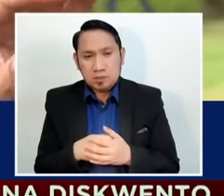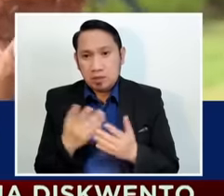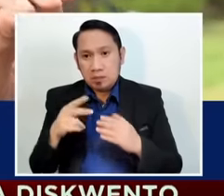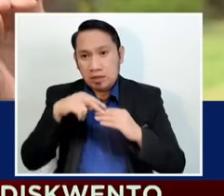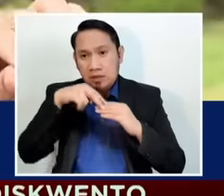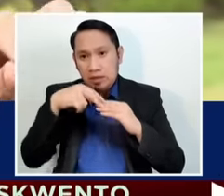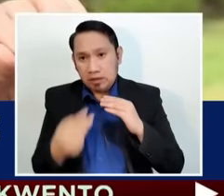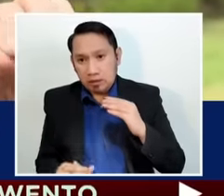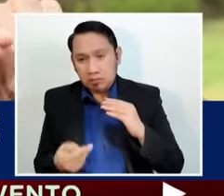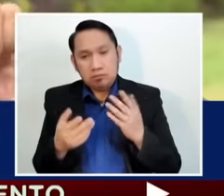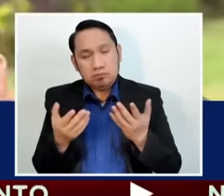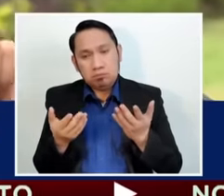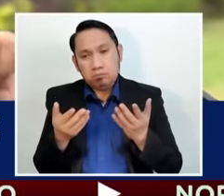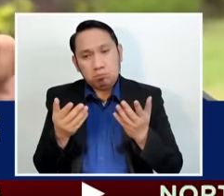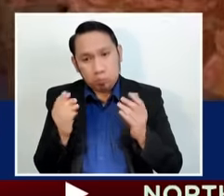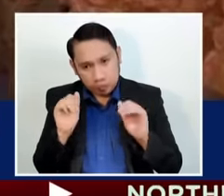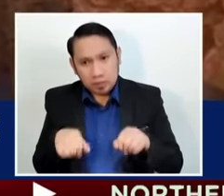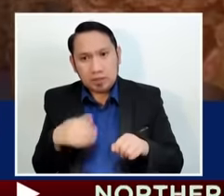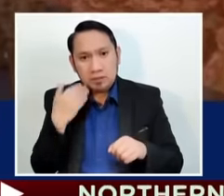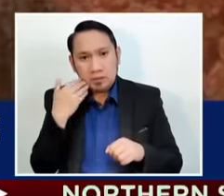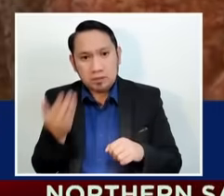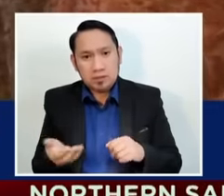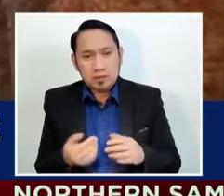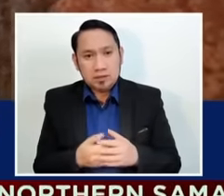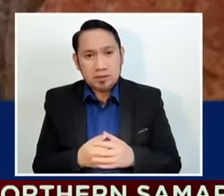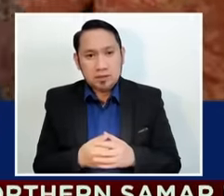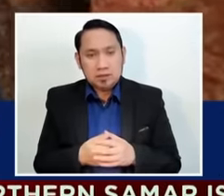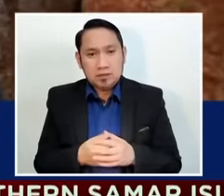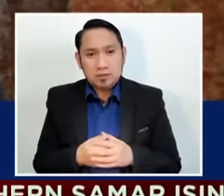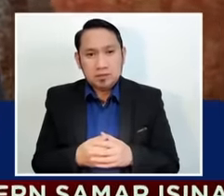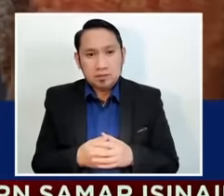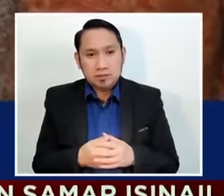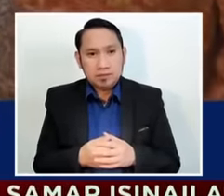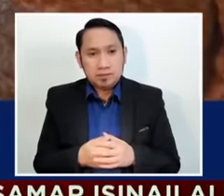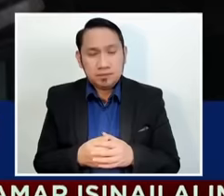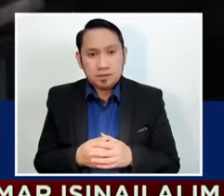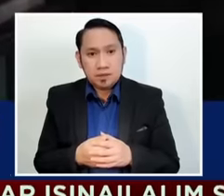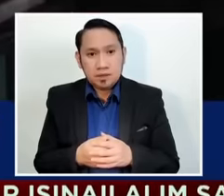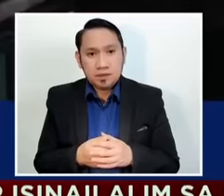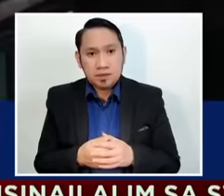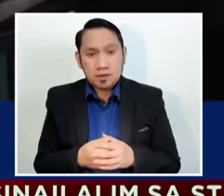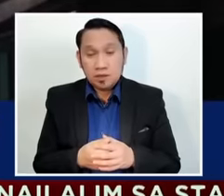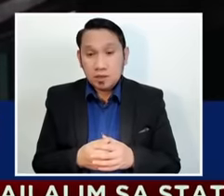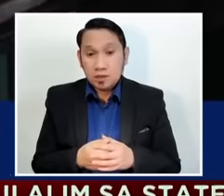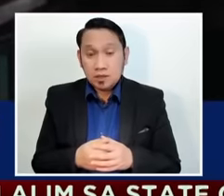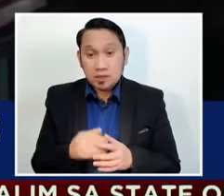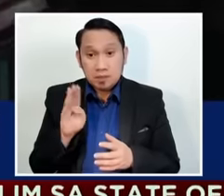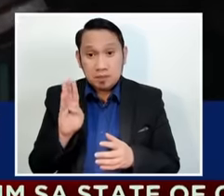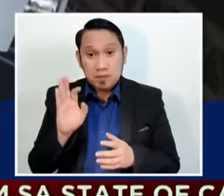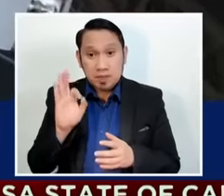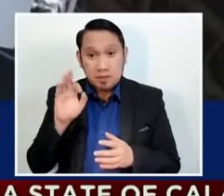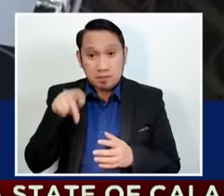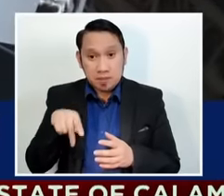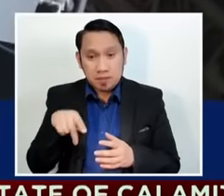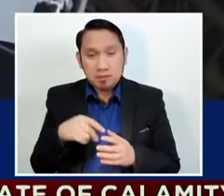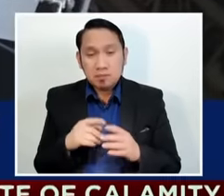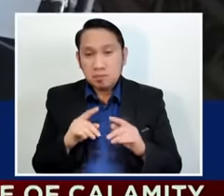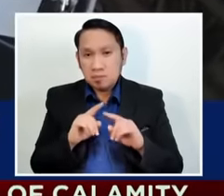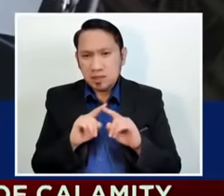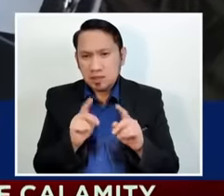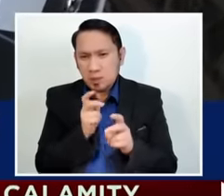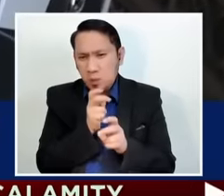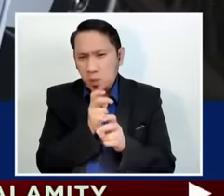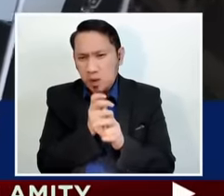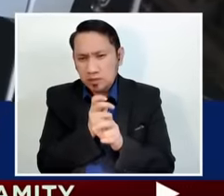kamamatay po niya pagka tumama siya doon dahil buhay. Agad namang rumesponde ang Bureau of Fire Protection pero pahirapan anila